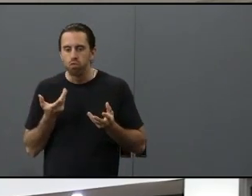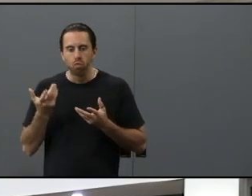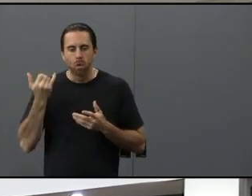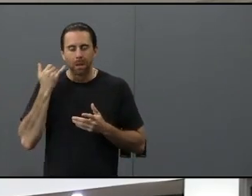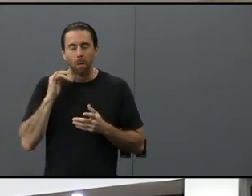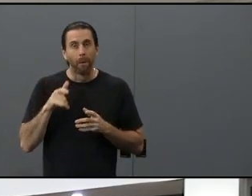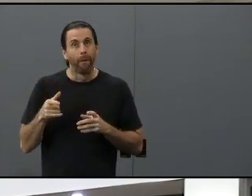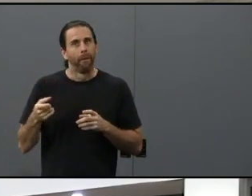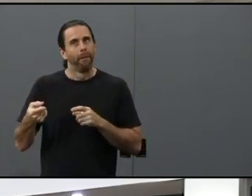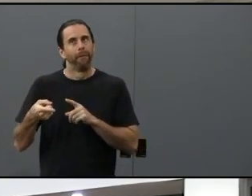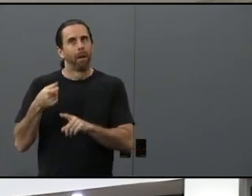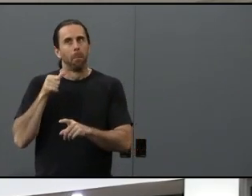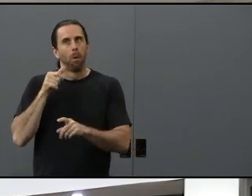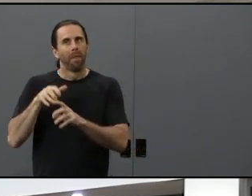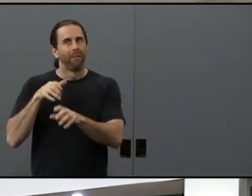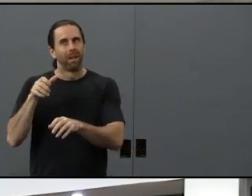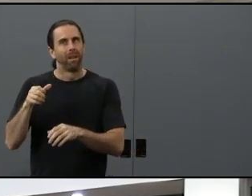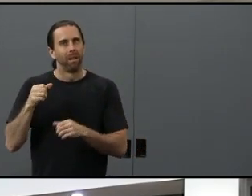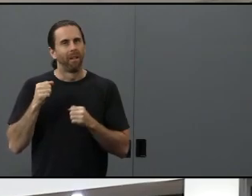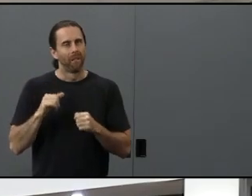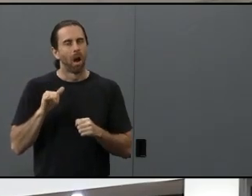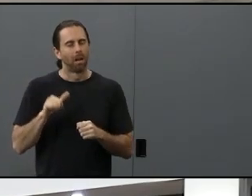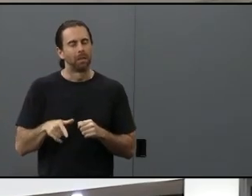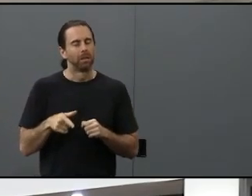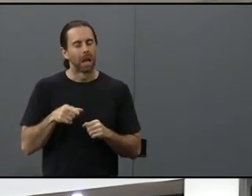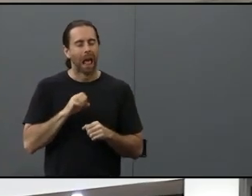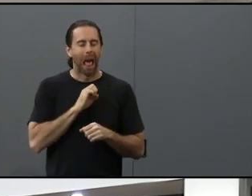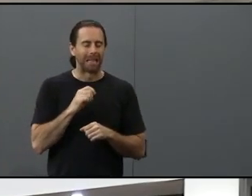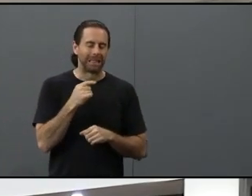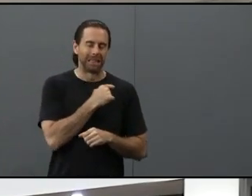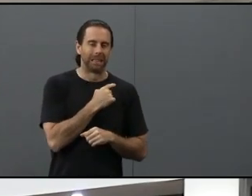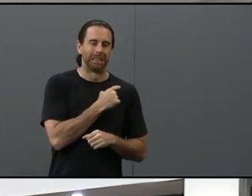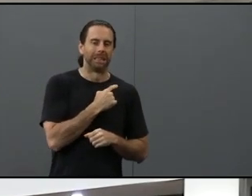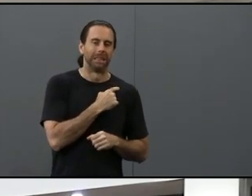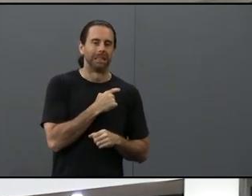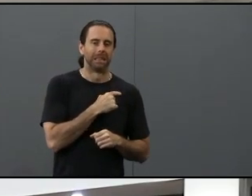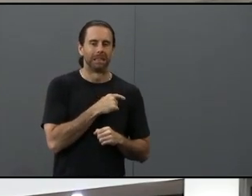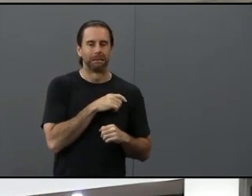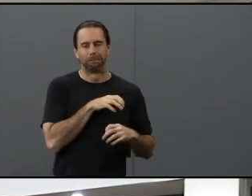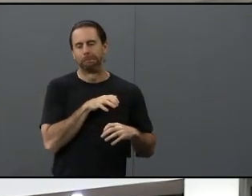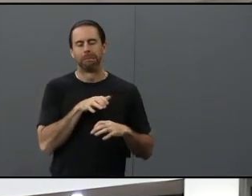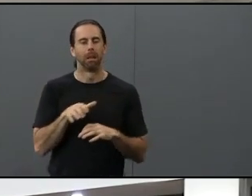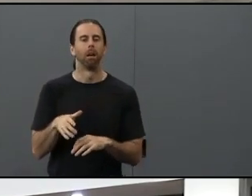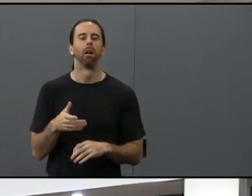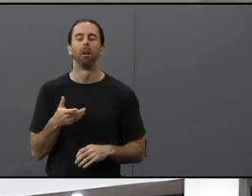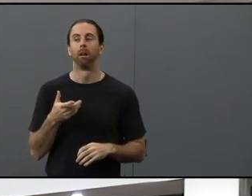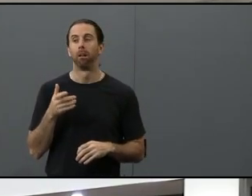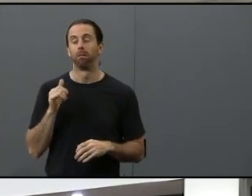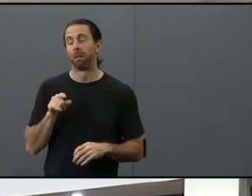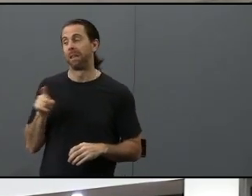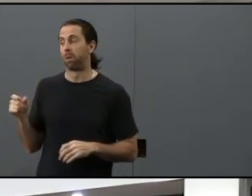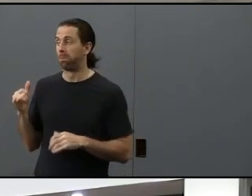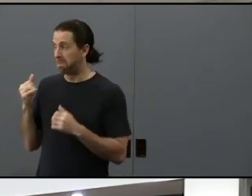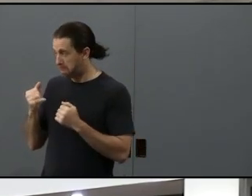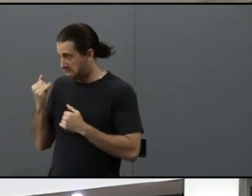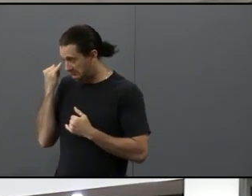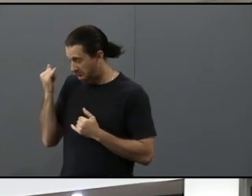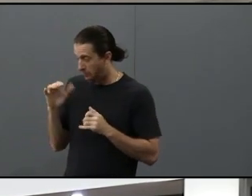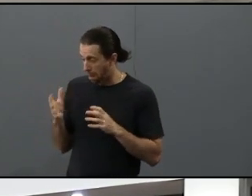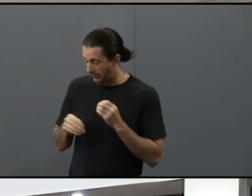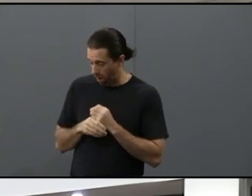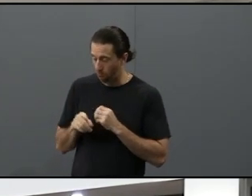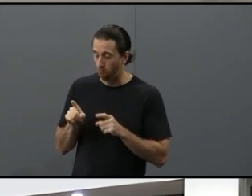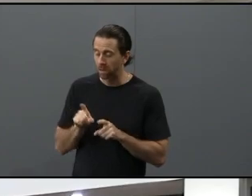qu' le trafic c'est beaucoup vers vers l'Est euh bon c'est ça ma question puis en même temps je vis ajouter avec ce que je vois